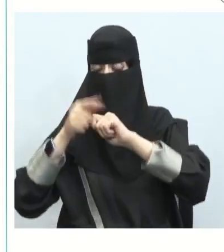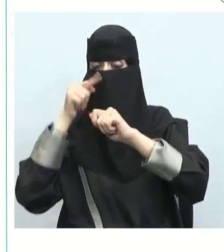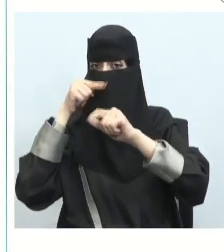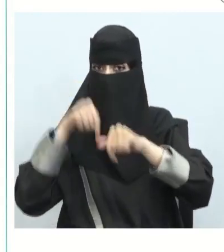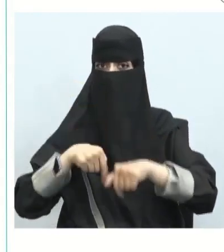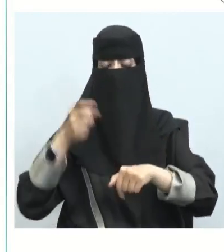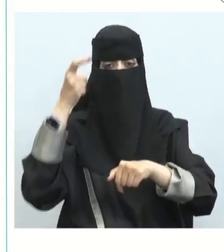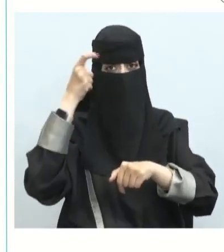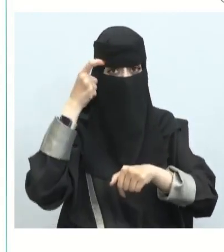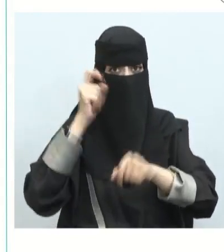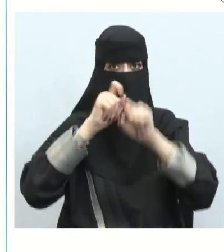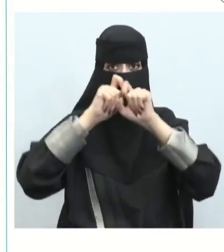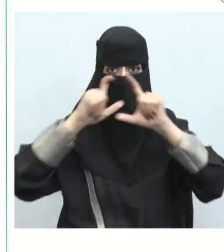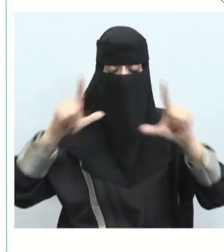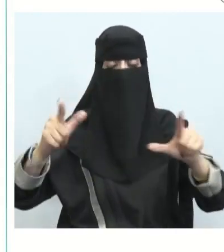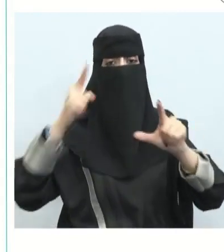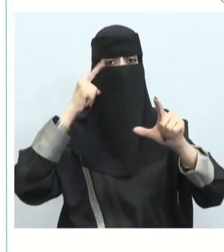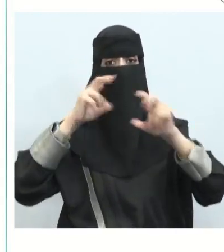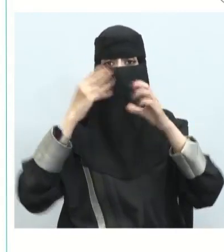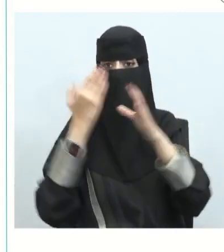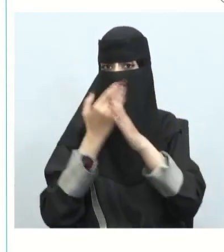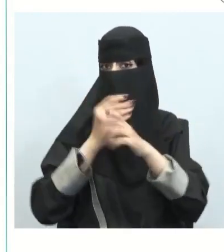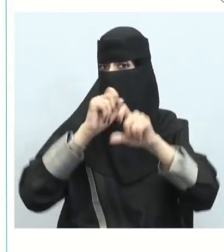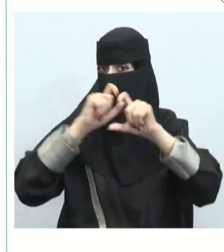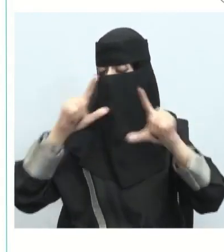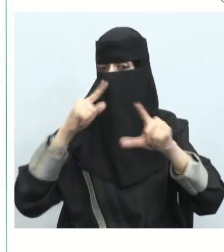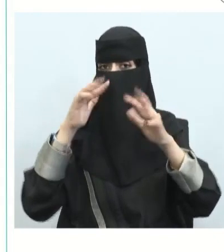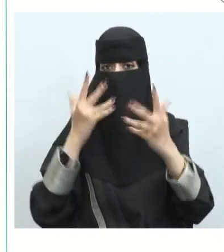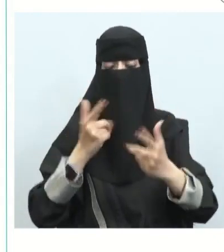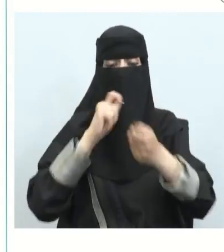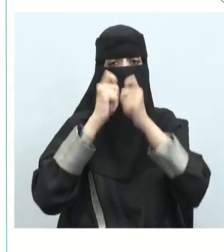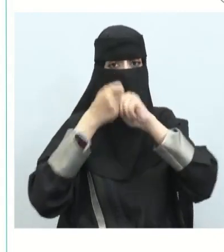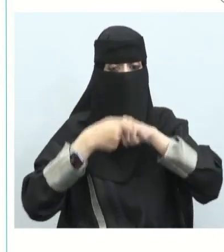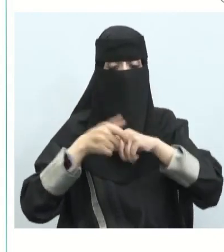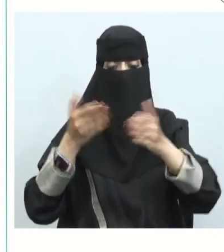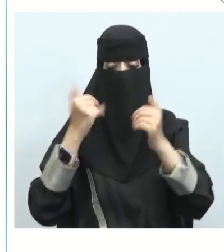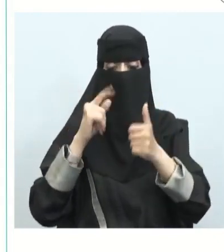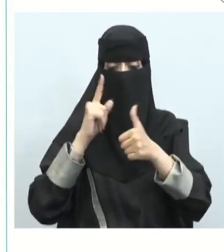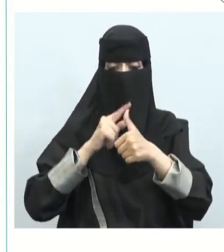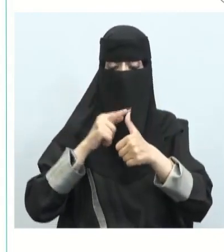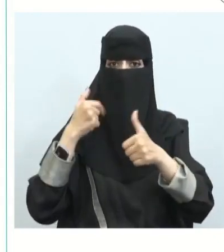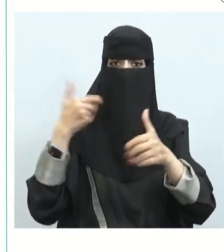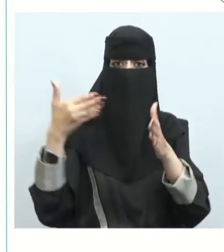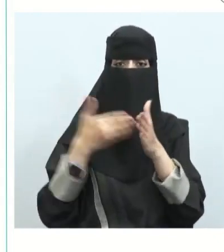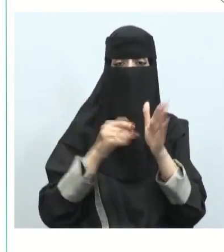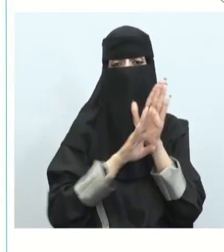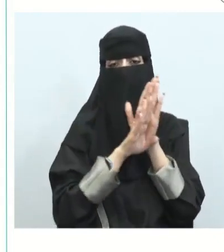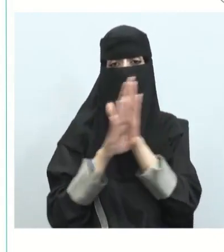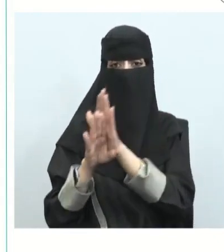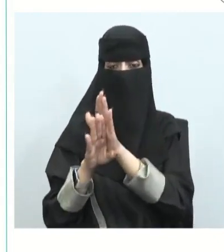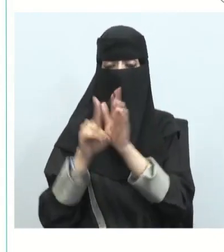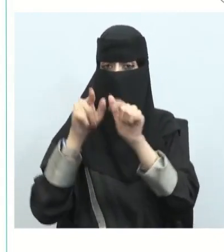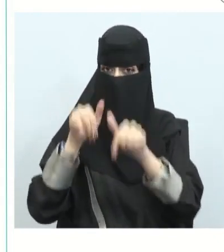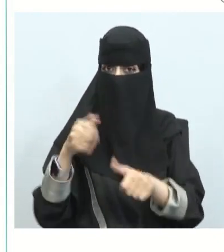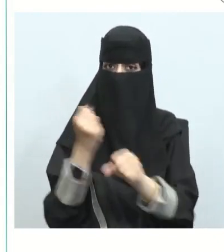يفهمهم لماذا نبحث عن التغيير لماذا هذا التغيير الخطوه الخامسه وهي الدعم ان ندعمهم في